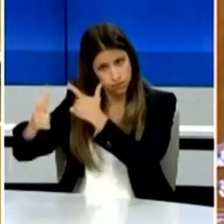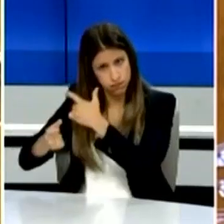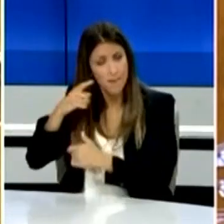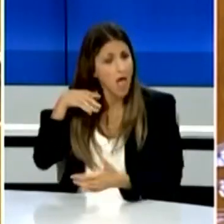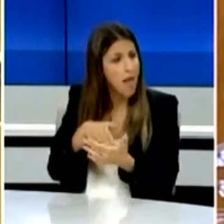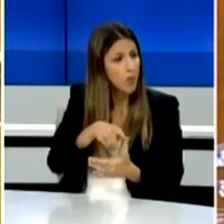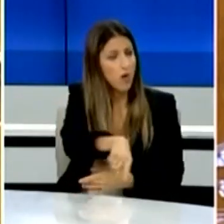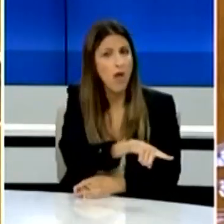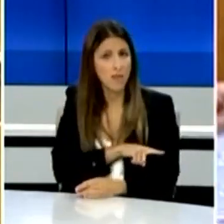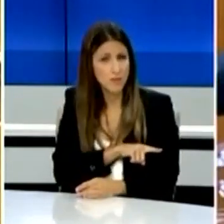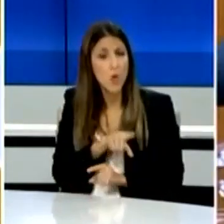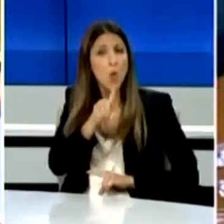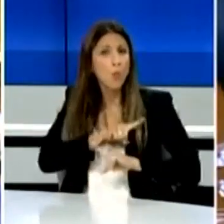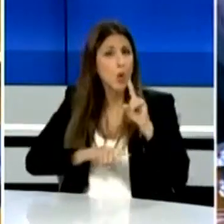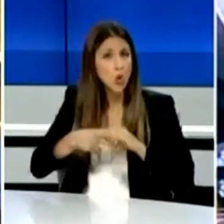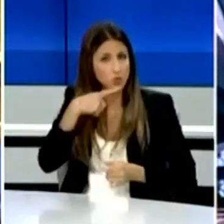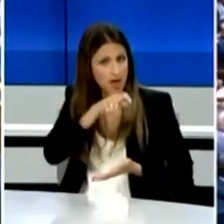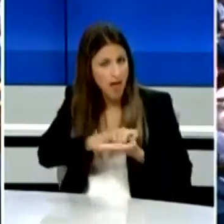καθηγητής Αντώνης Μανιτάκης.